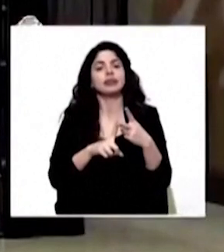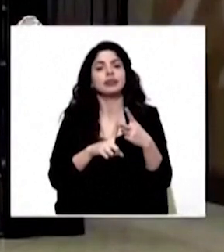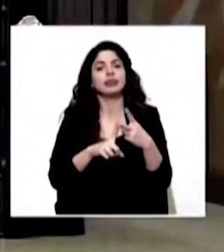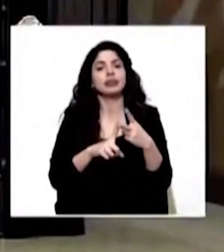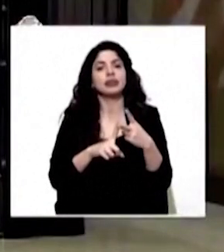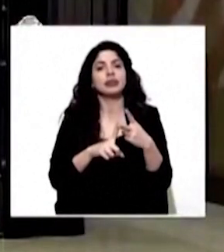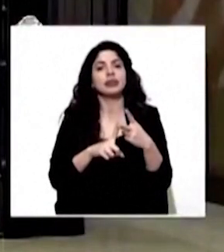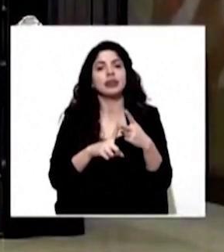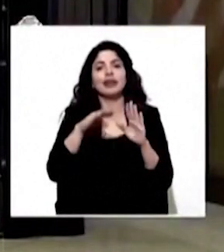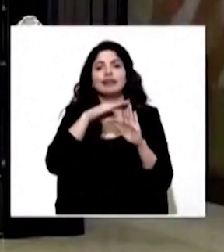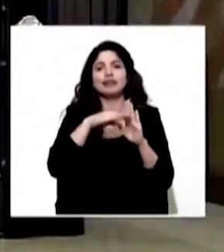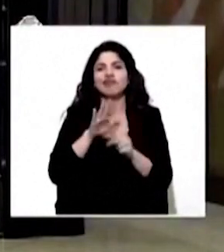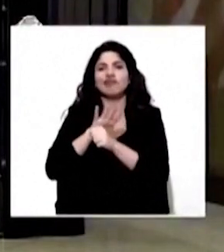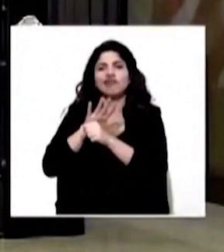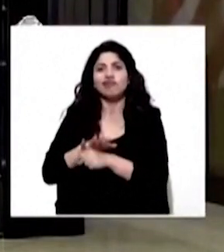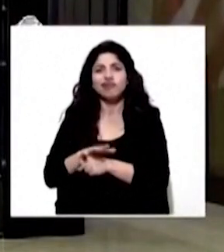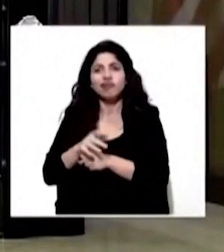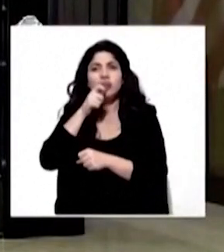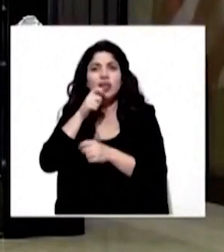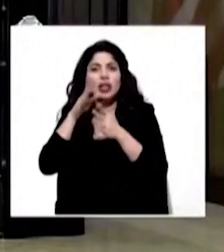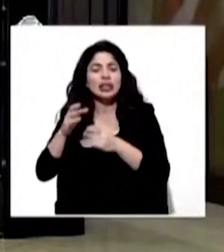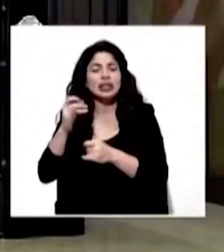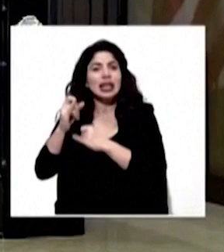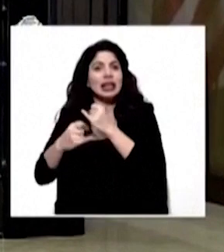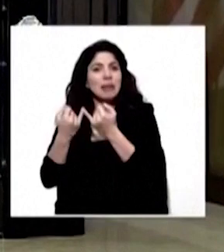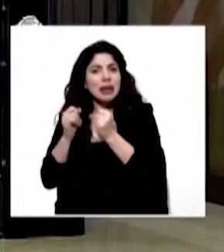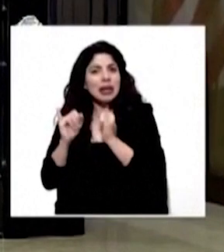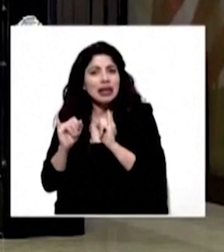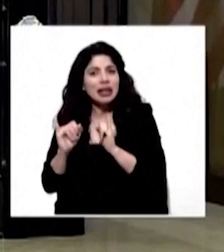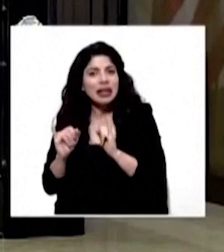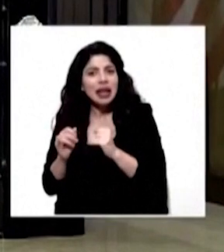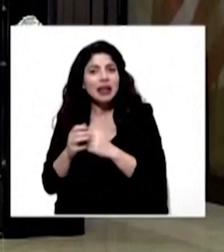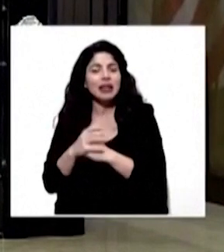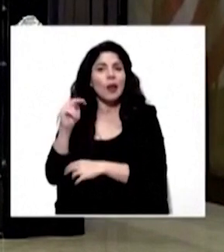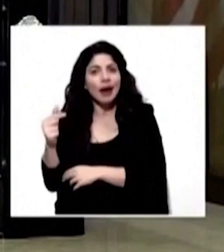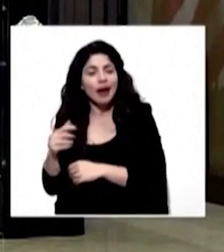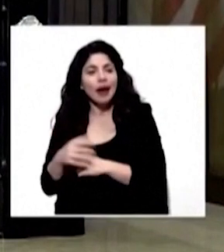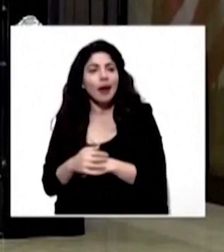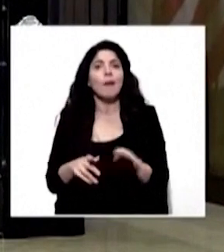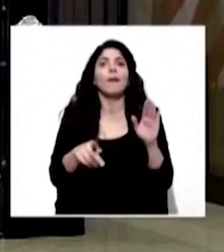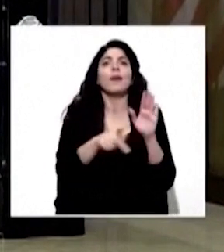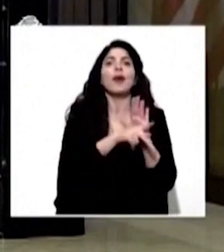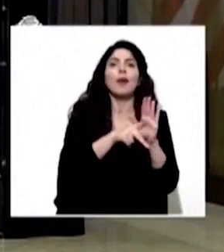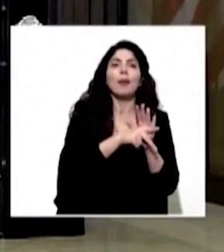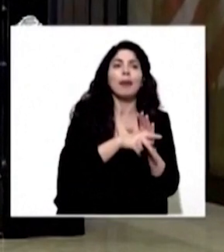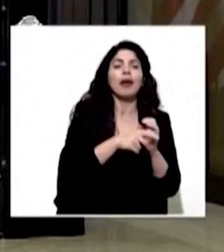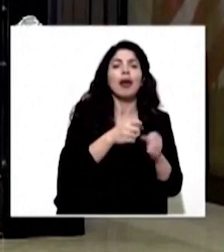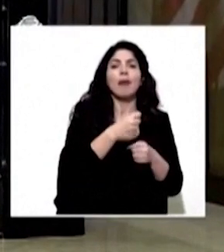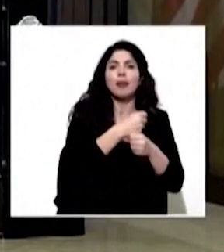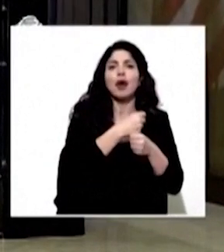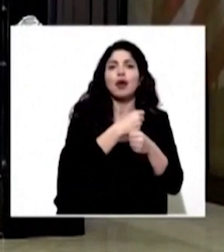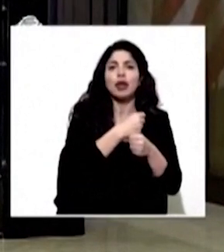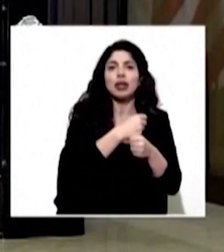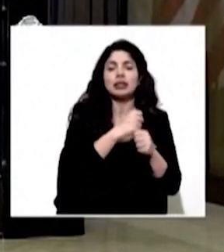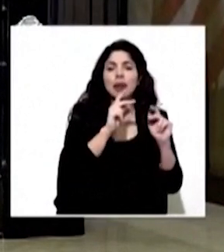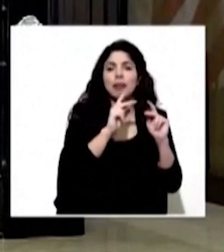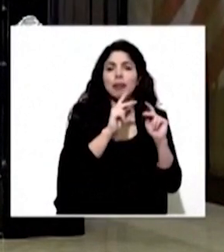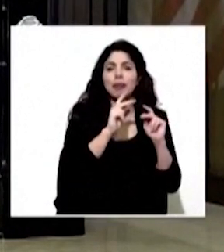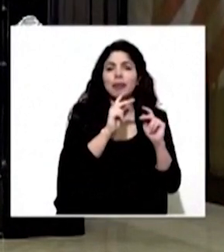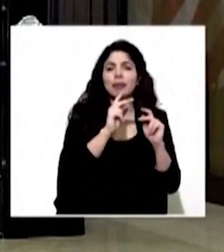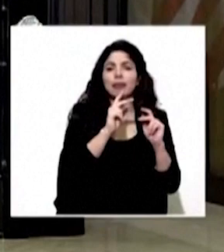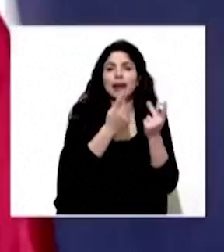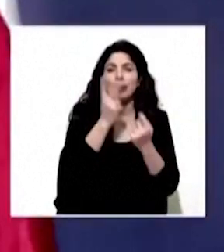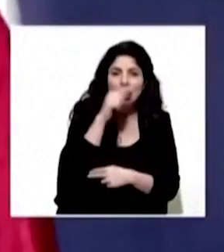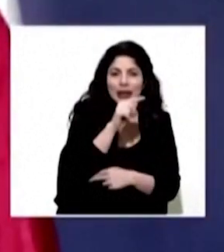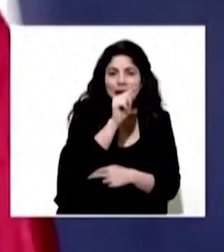борьбе с коррупцией. Мы понимаем, насколько хрупка демократия. Последние годы мы пережили неудачи в нашей собственной стране. Но этот опыт подчеркнул